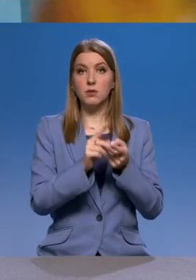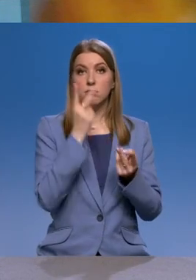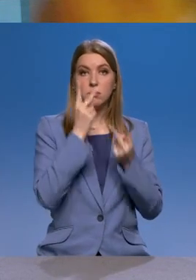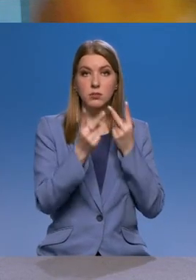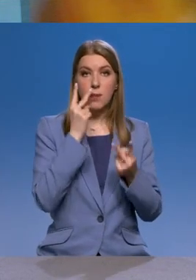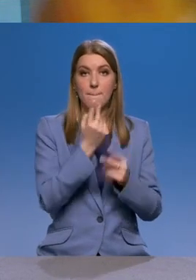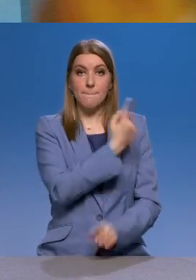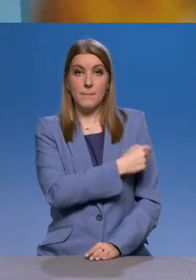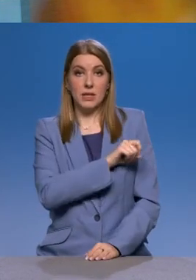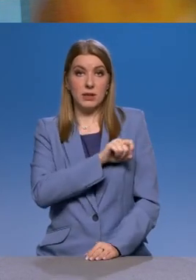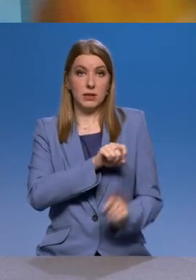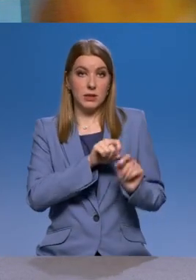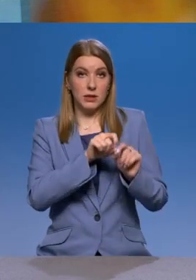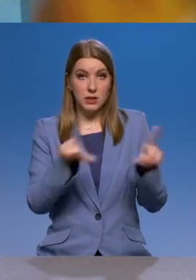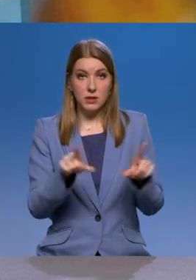мы смотрели